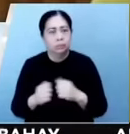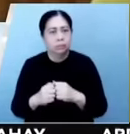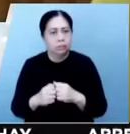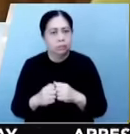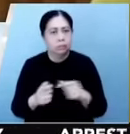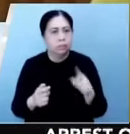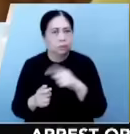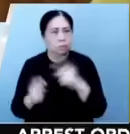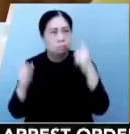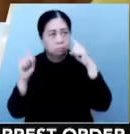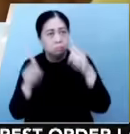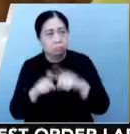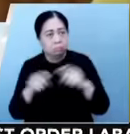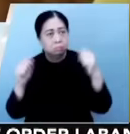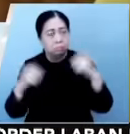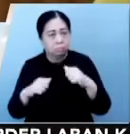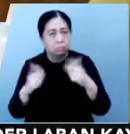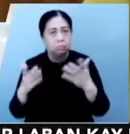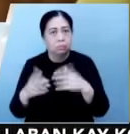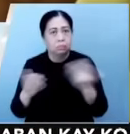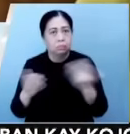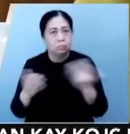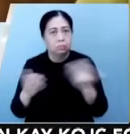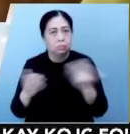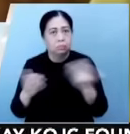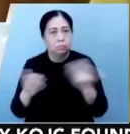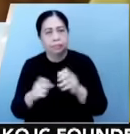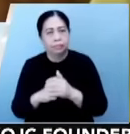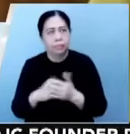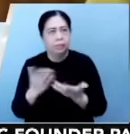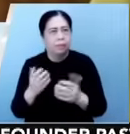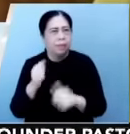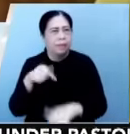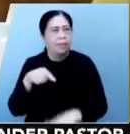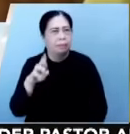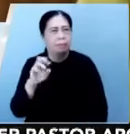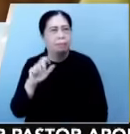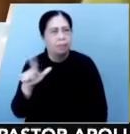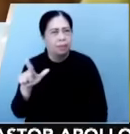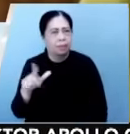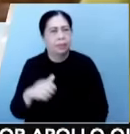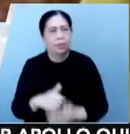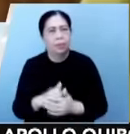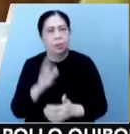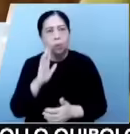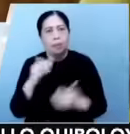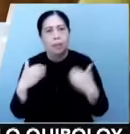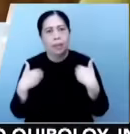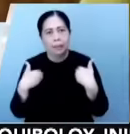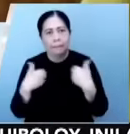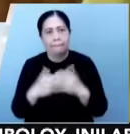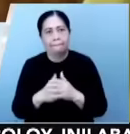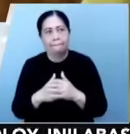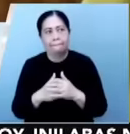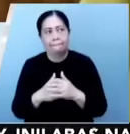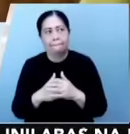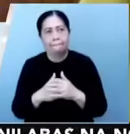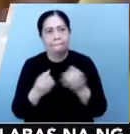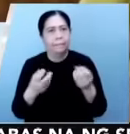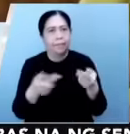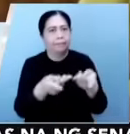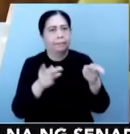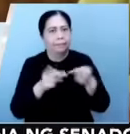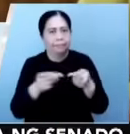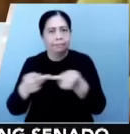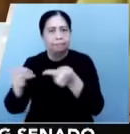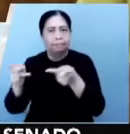agreed. Chances are the retake will be mid-April. Magkakaroon ng maraming venues, no? They